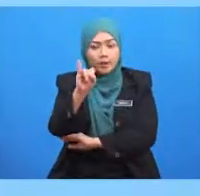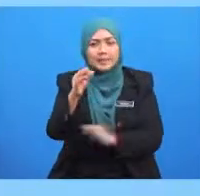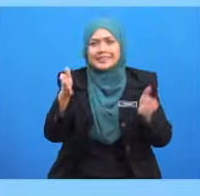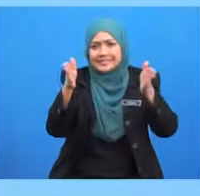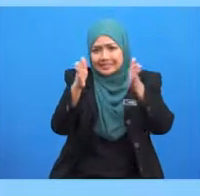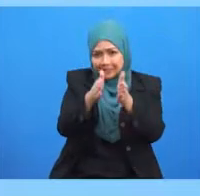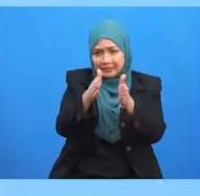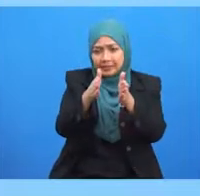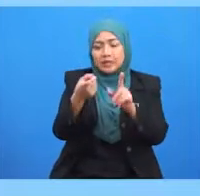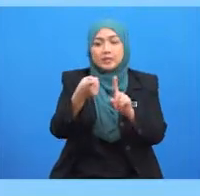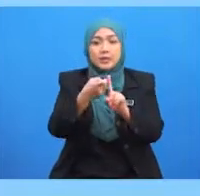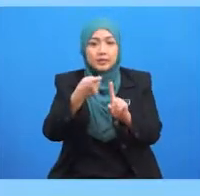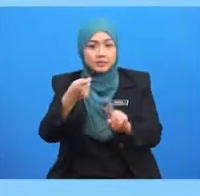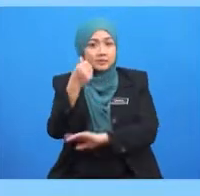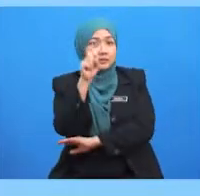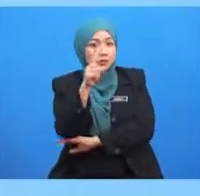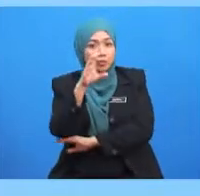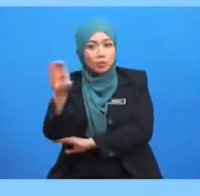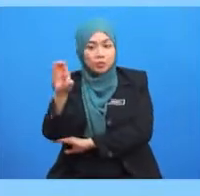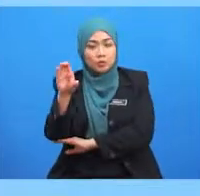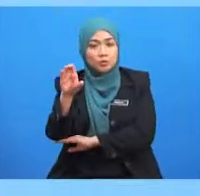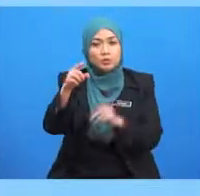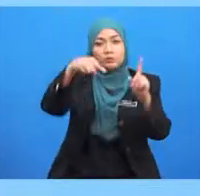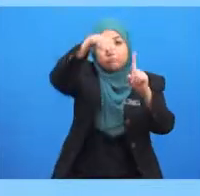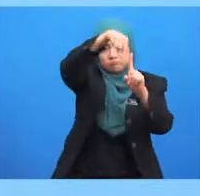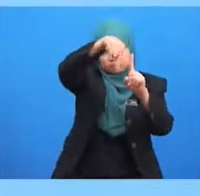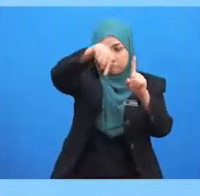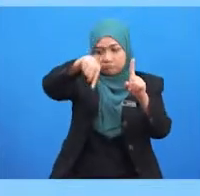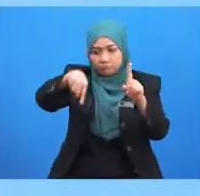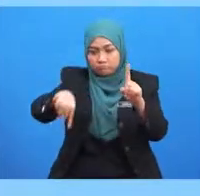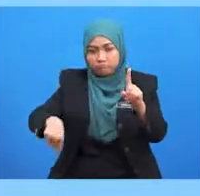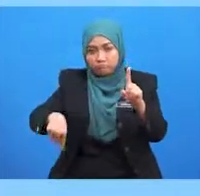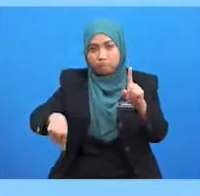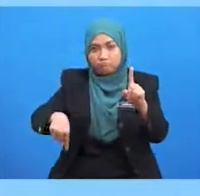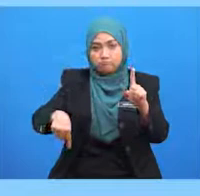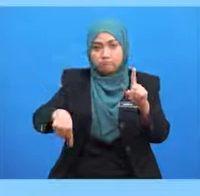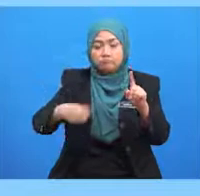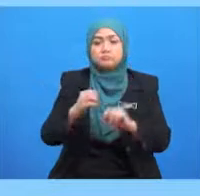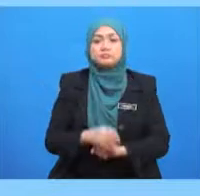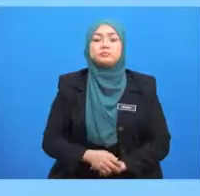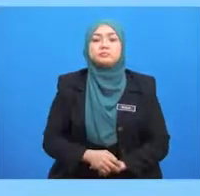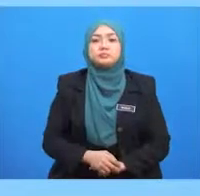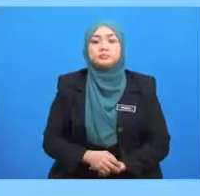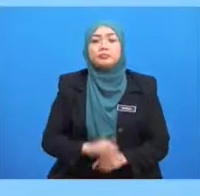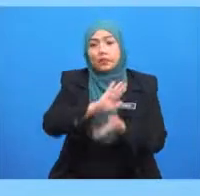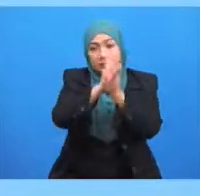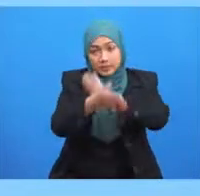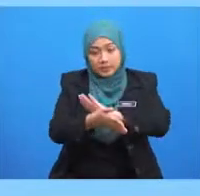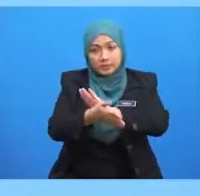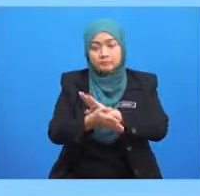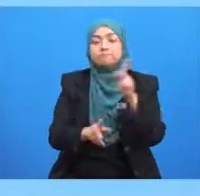daripada 100% aku penurunan berbanding tahun asas make